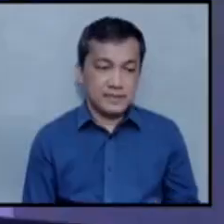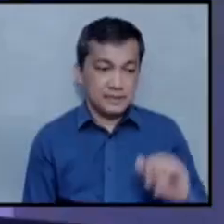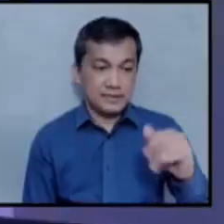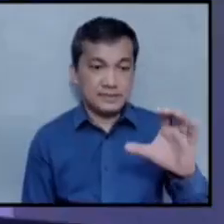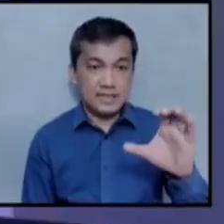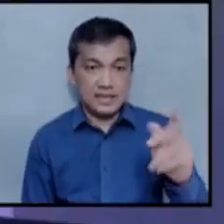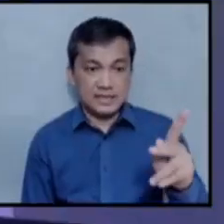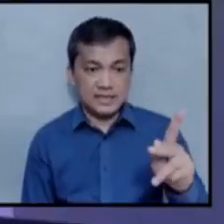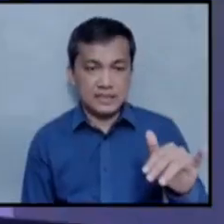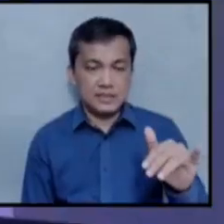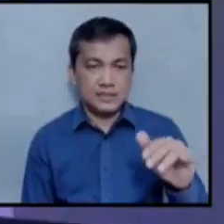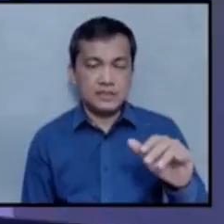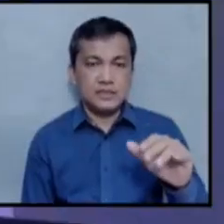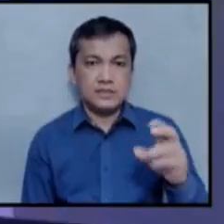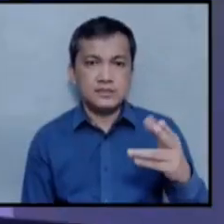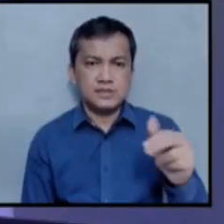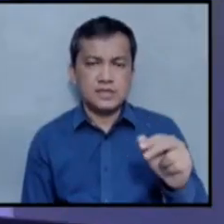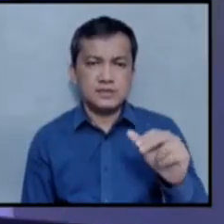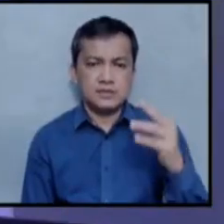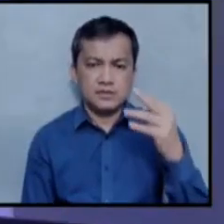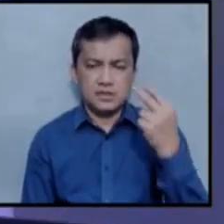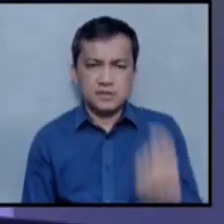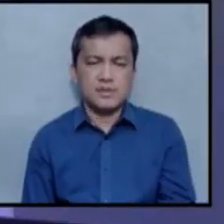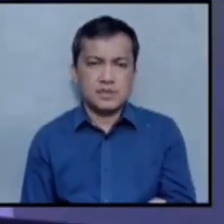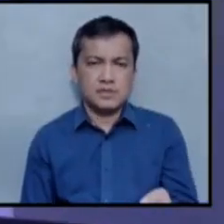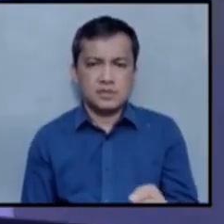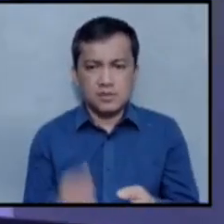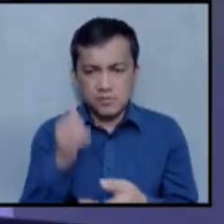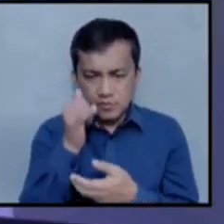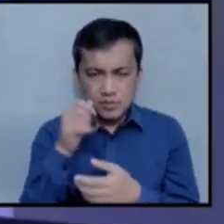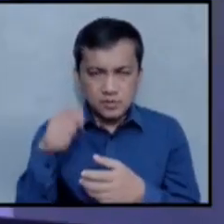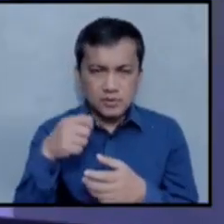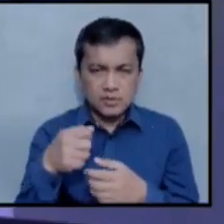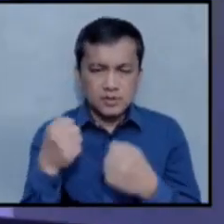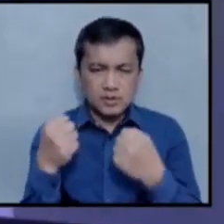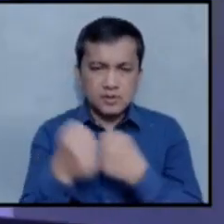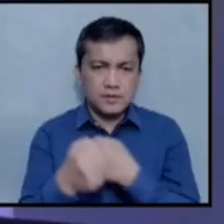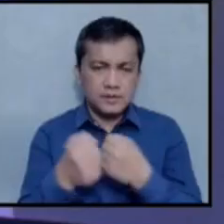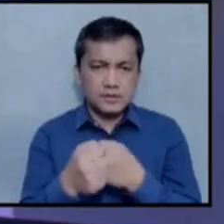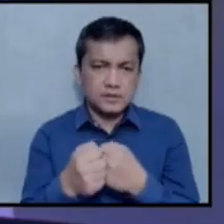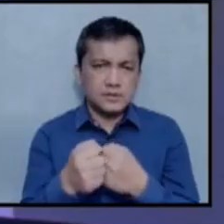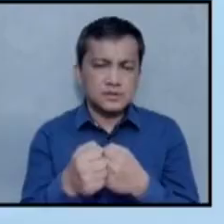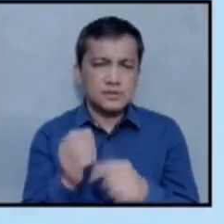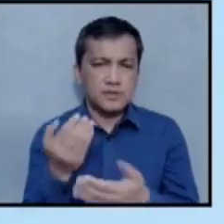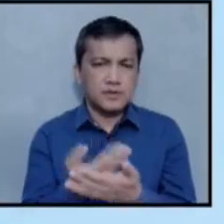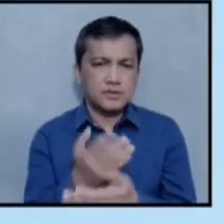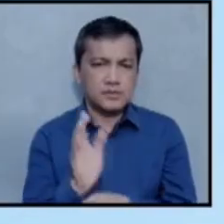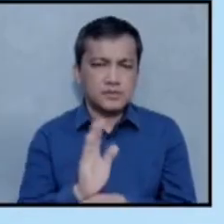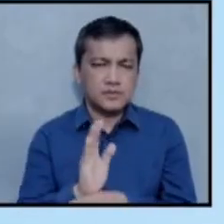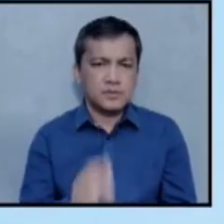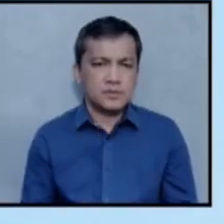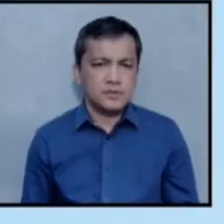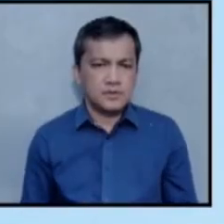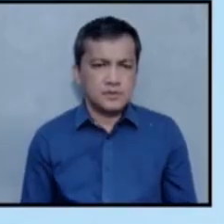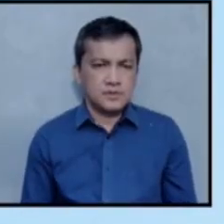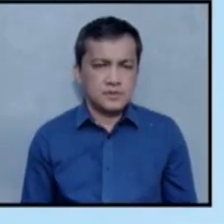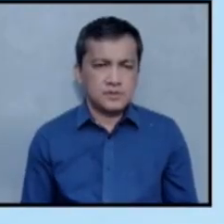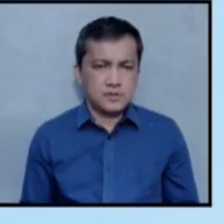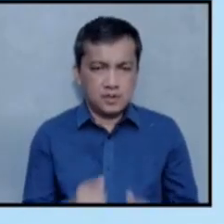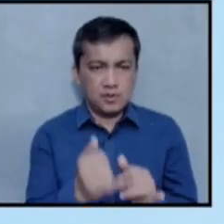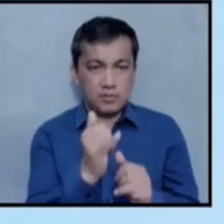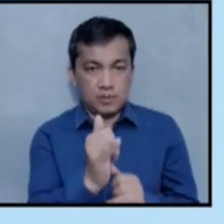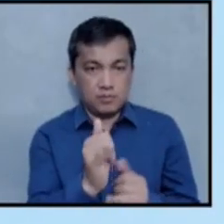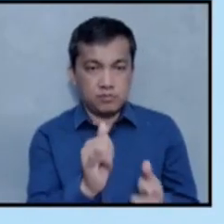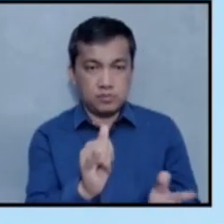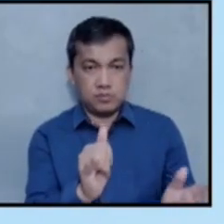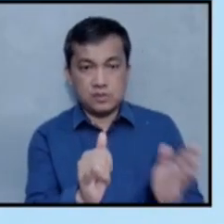hinimatay habang nagsushoot ng fight scene para sa bago niyang pelikula. Sa isang behind-the-scenes video ng